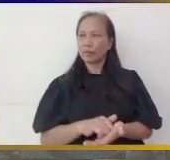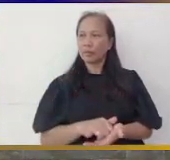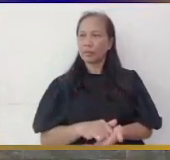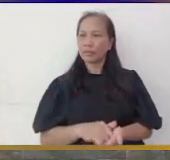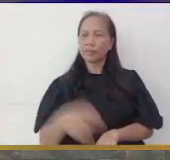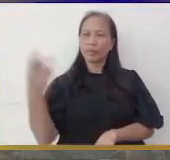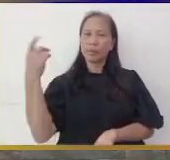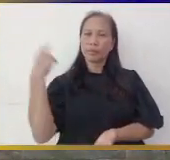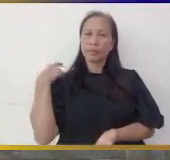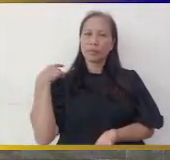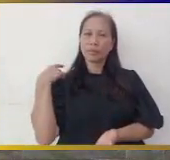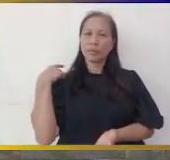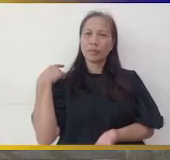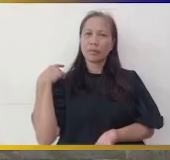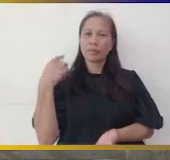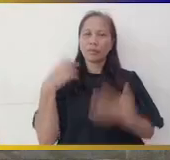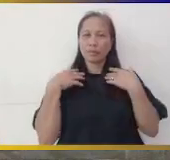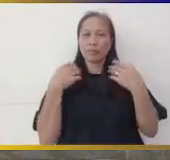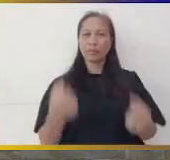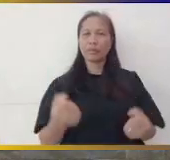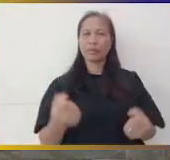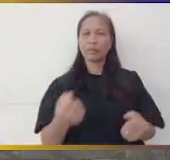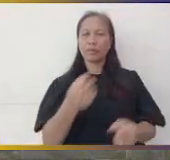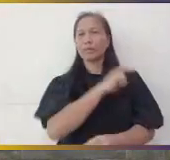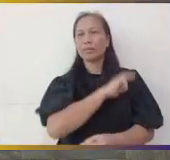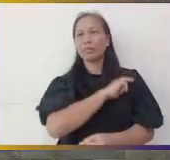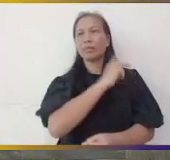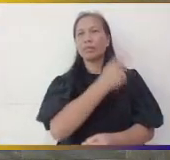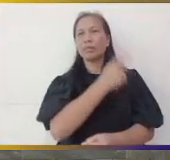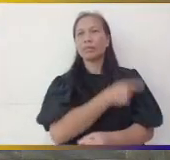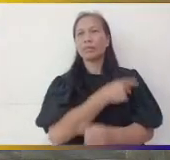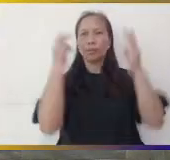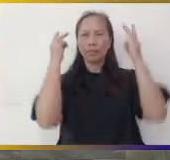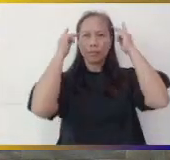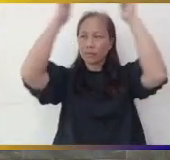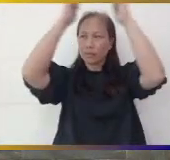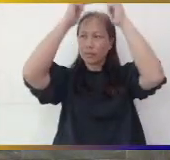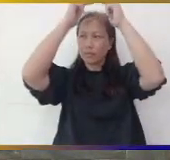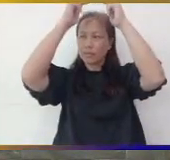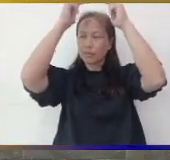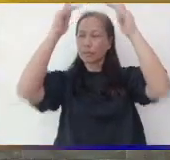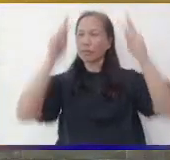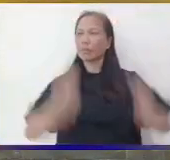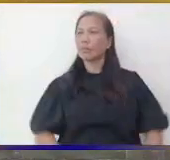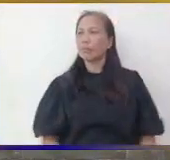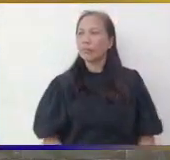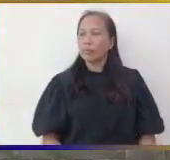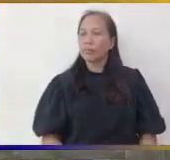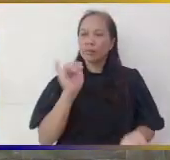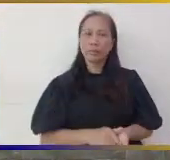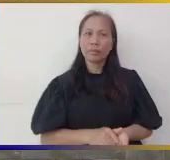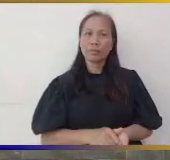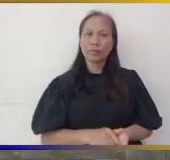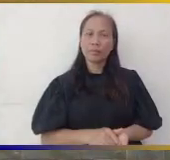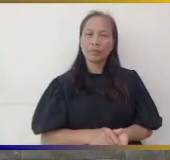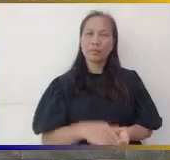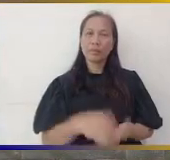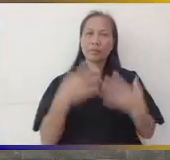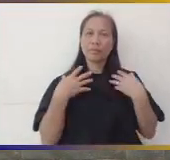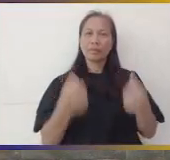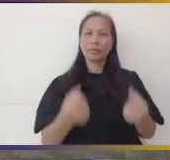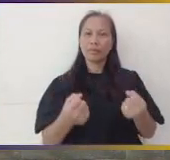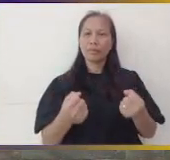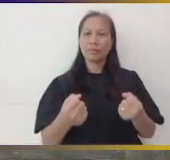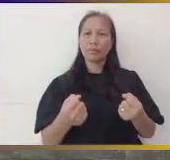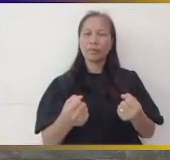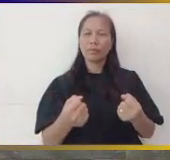papacy ito po yong kalakasan alr ah pumasok na po tayo doon sa panahon na kung saan nandon yung kalakasan ng tinatawag na